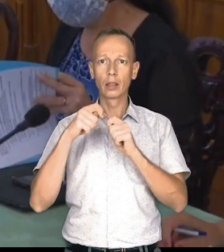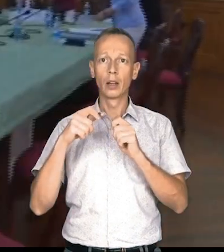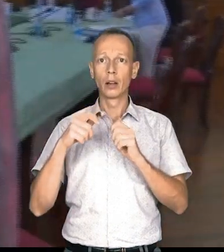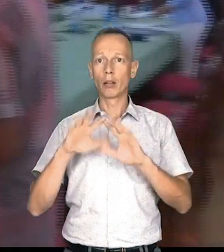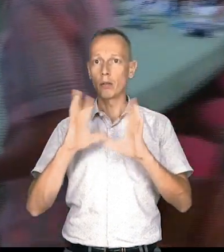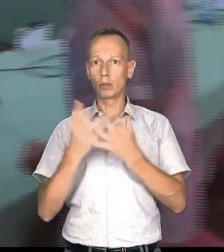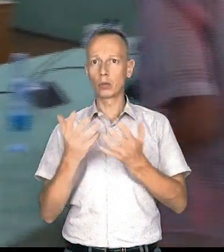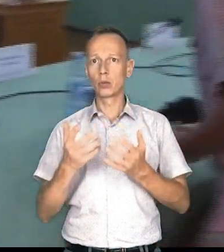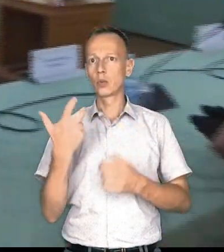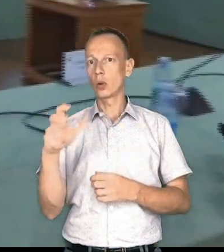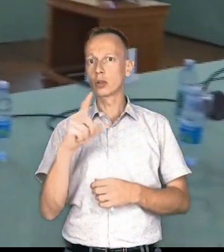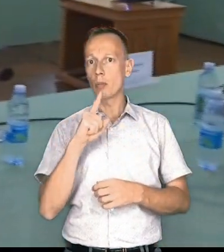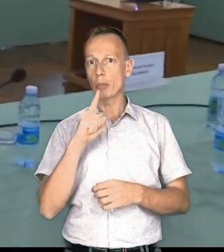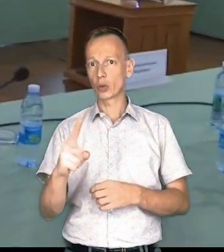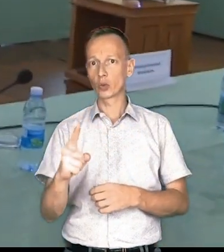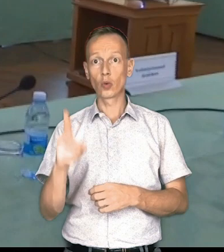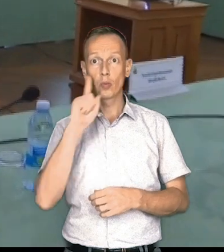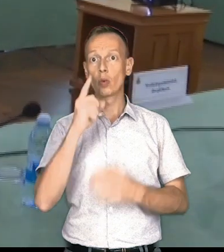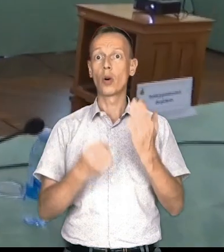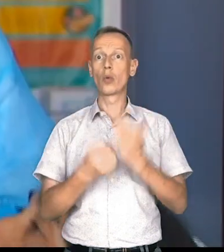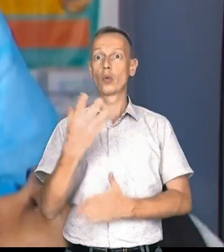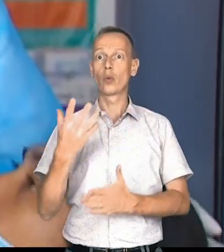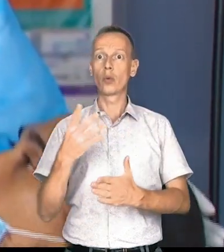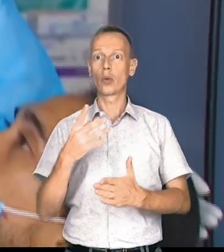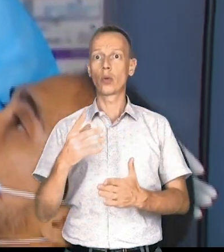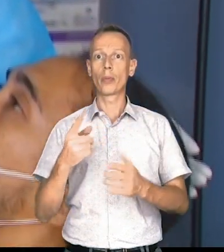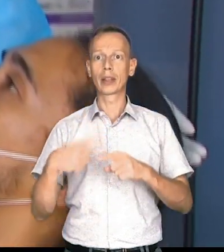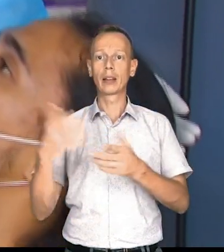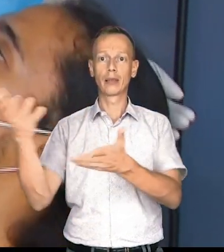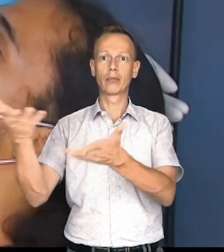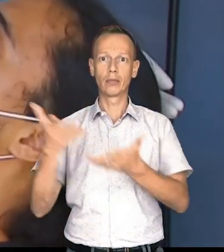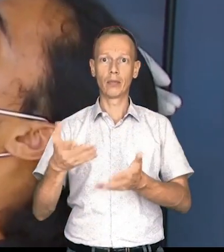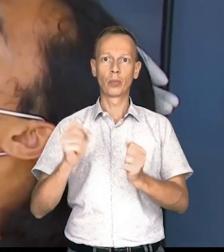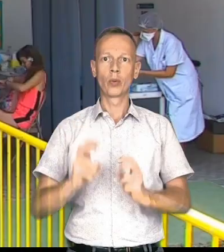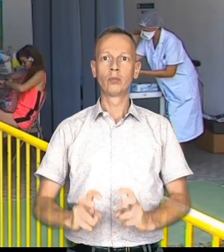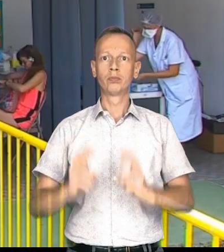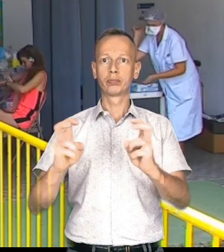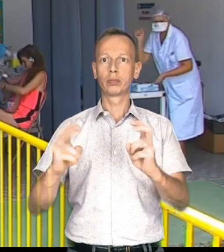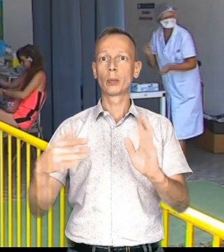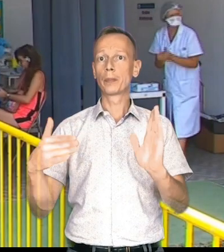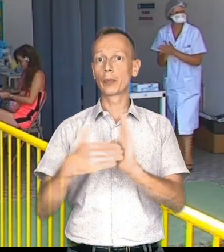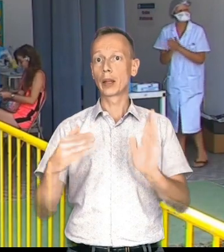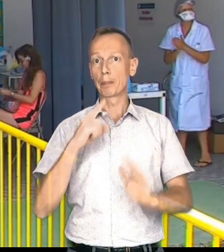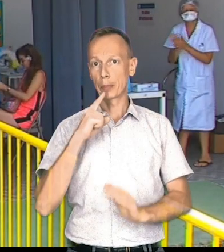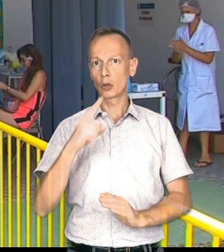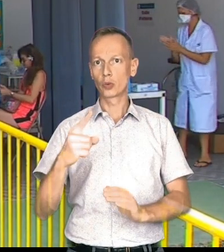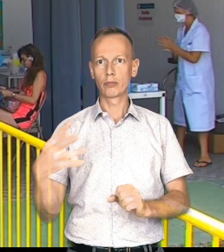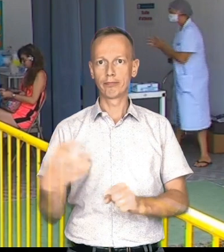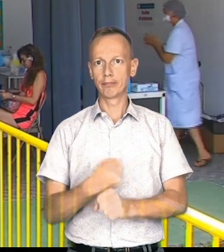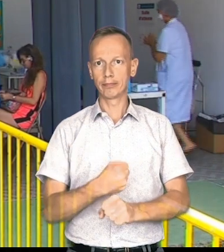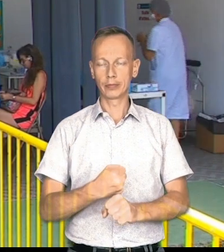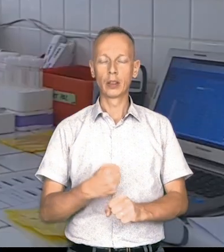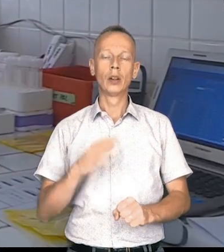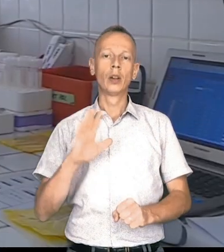de tests. Aujourd'hui, la capacité, elle est de 300 par jour. Et bien, grâce à l'arrivée de nouveaux matériels, cette capacité journalière sera augmentée